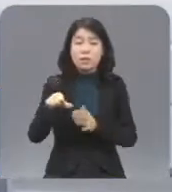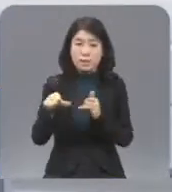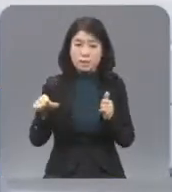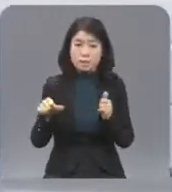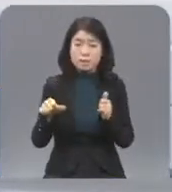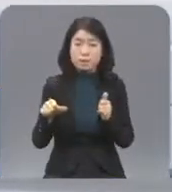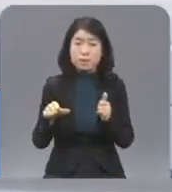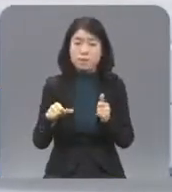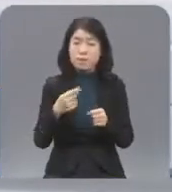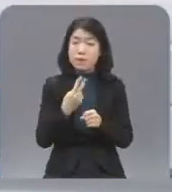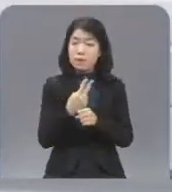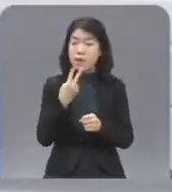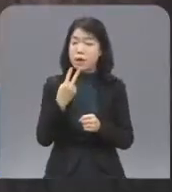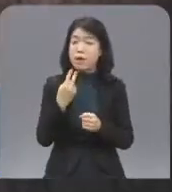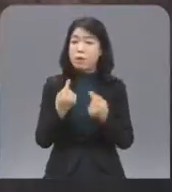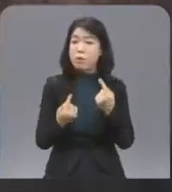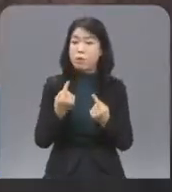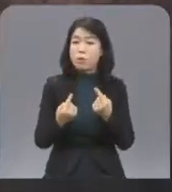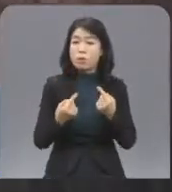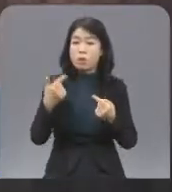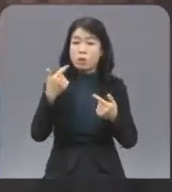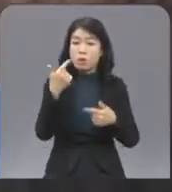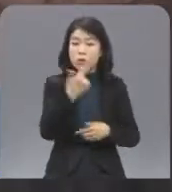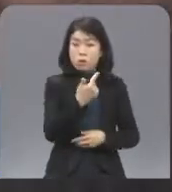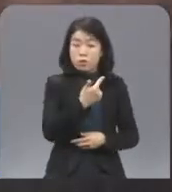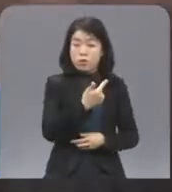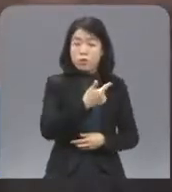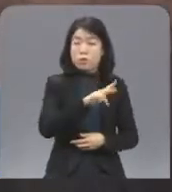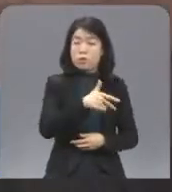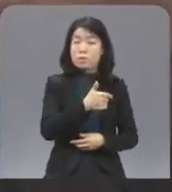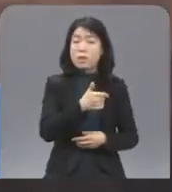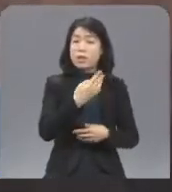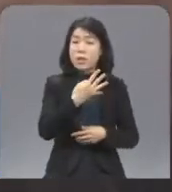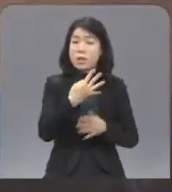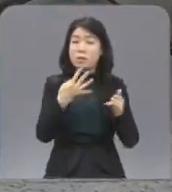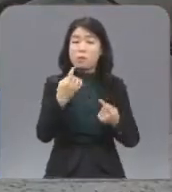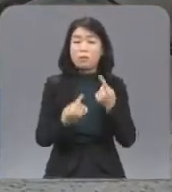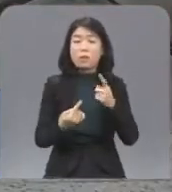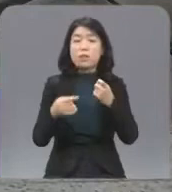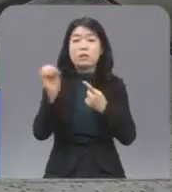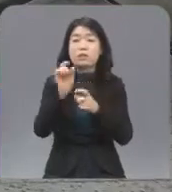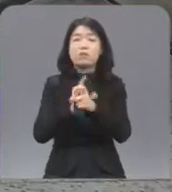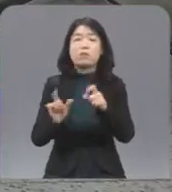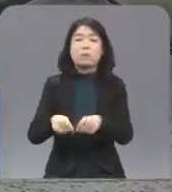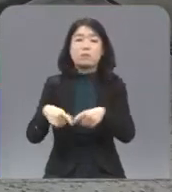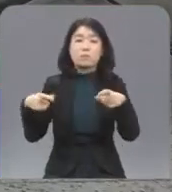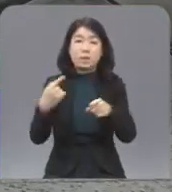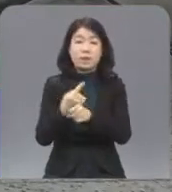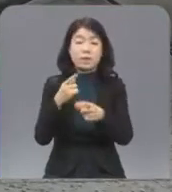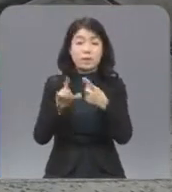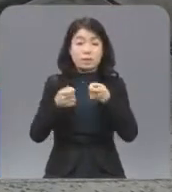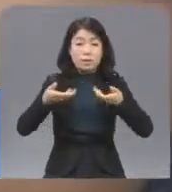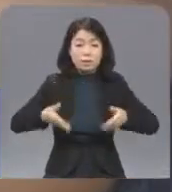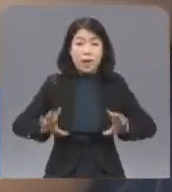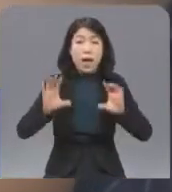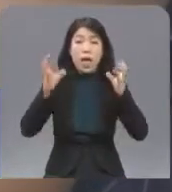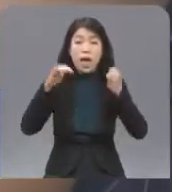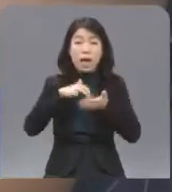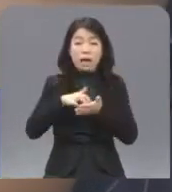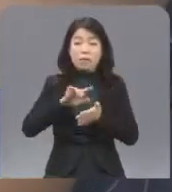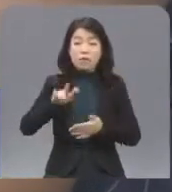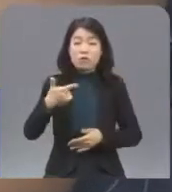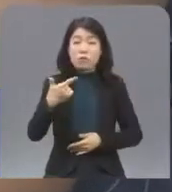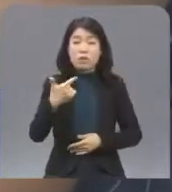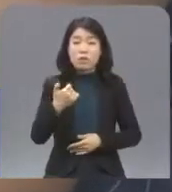전년 같은 기간 6710 4명 보다 11% 늘었습니다 특히 지난해 11월에 출생아 수는 600 씬 여덟